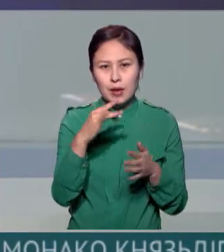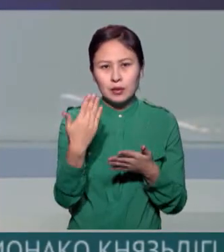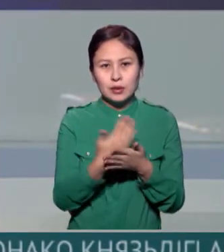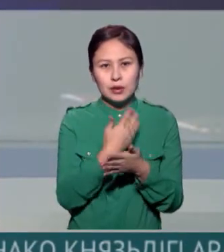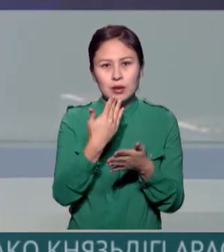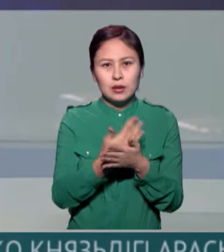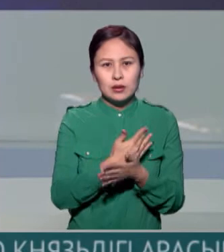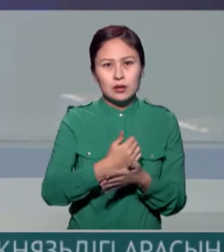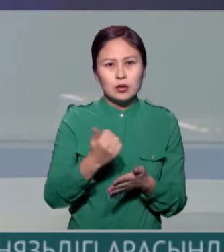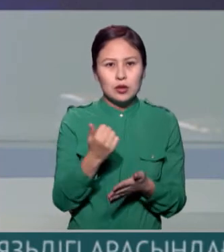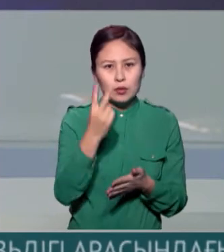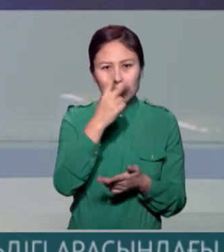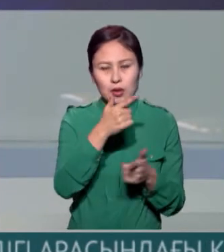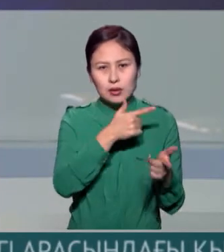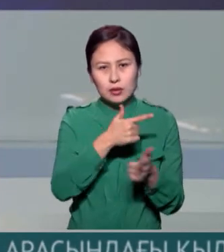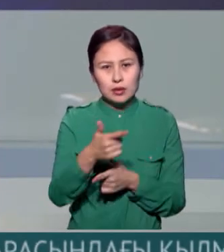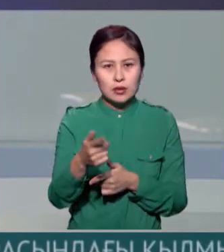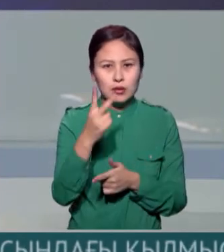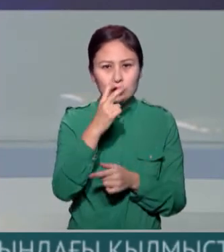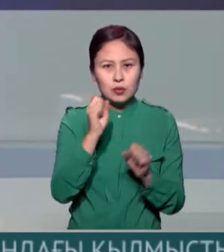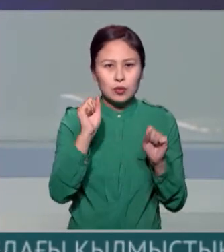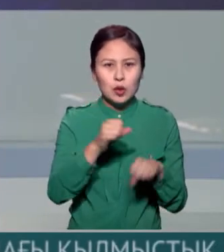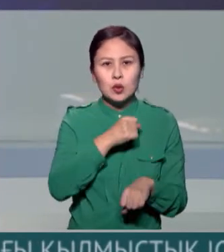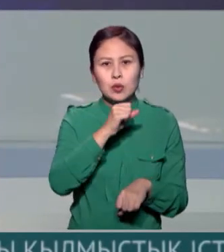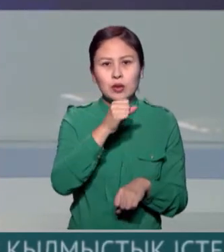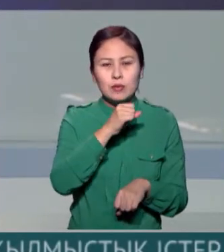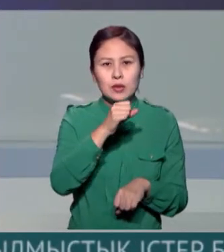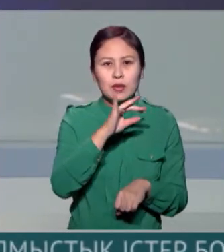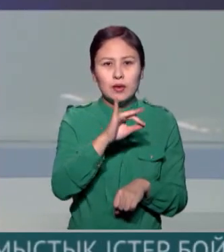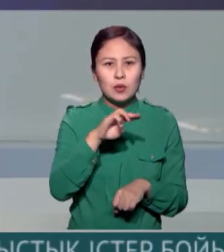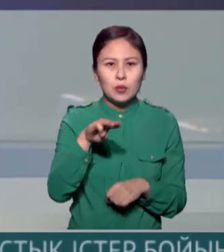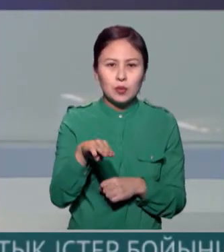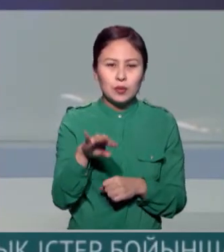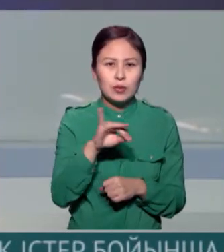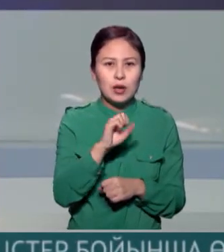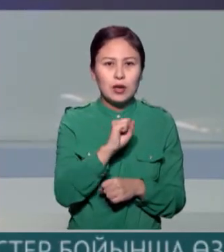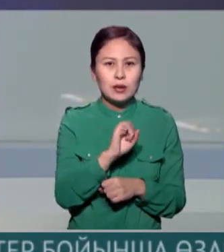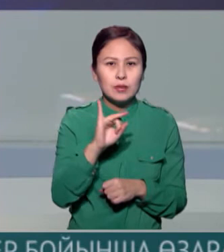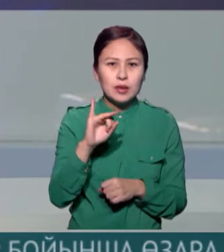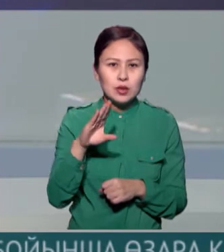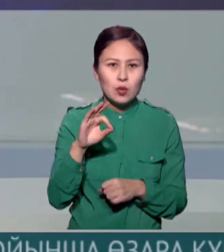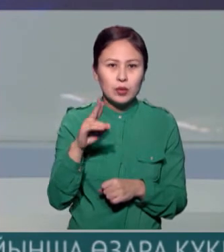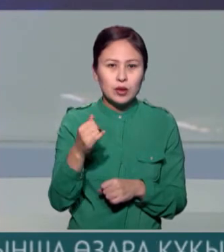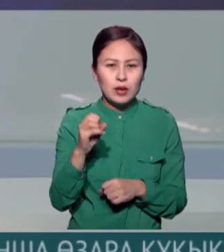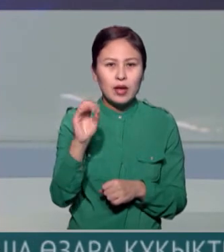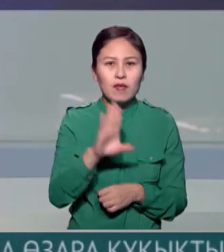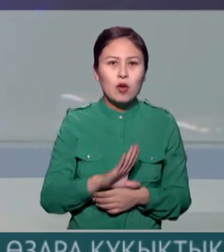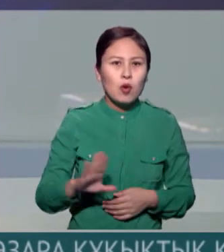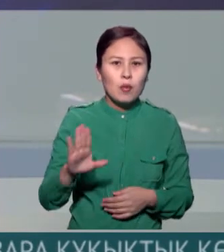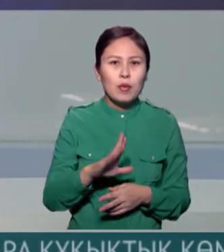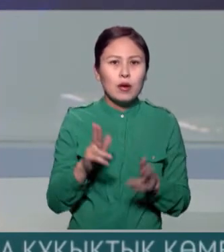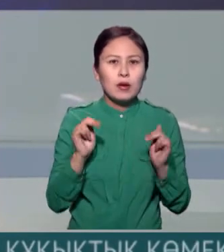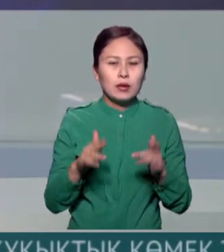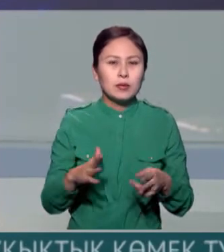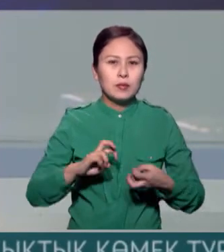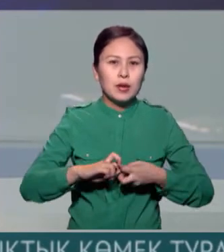арнасынан әріптестеріміздің әзірлеген арнайы репортажын тамашалай аласыздар. Журналистеріміз Иван Тулинов пен Артем Истомин Еуропаны